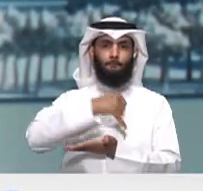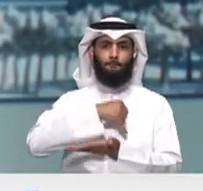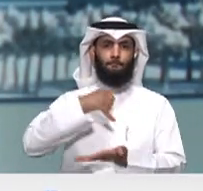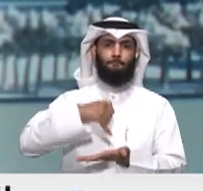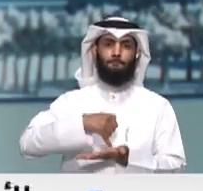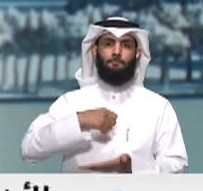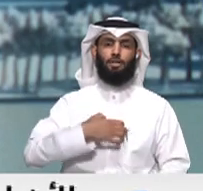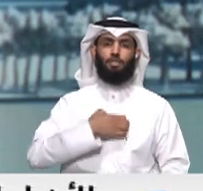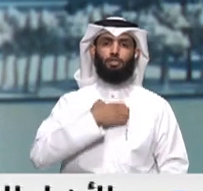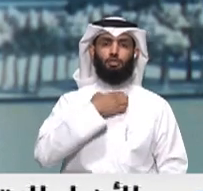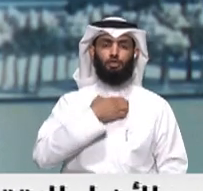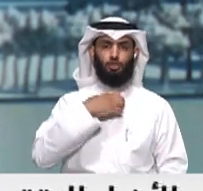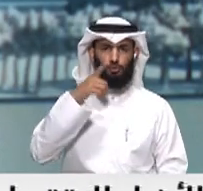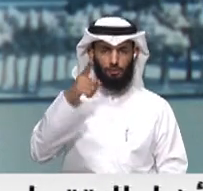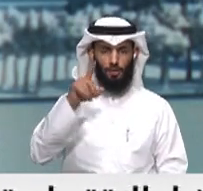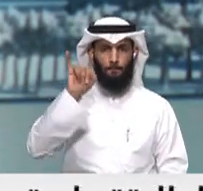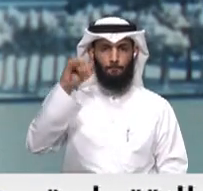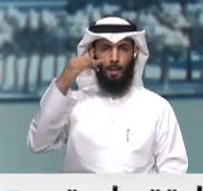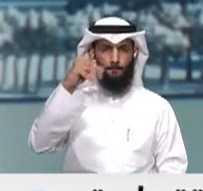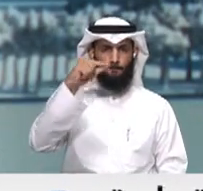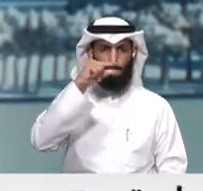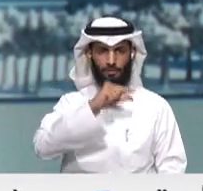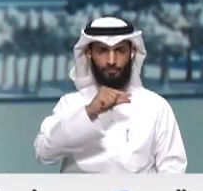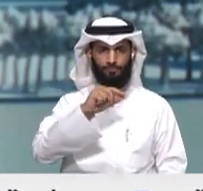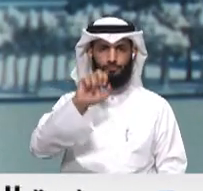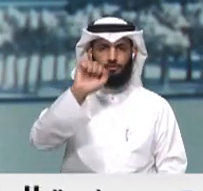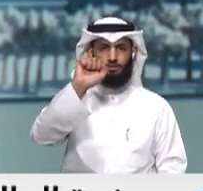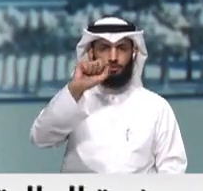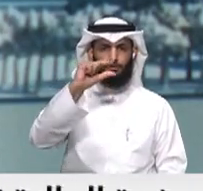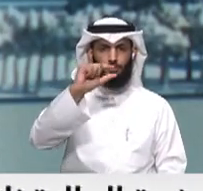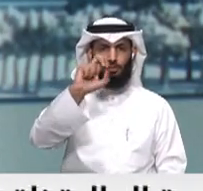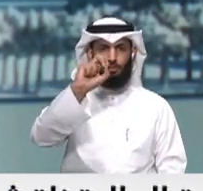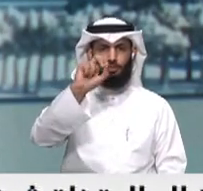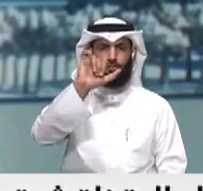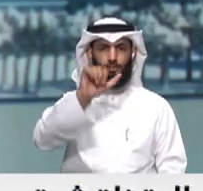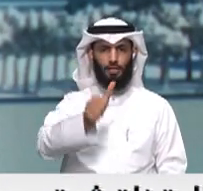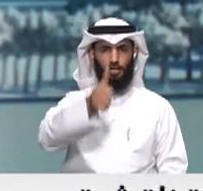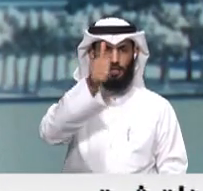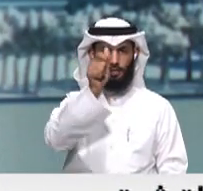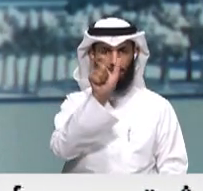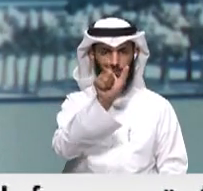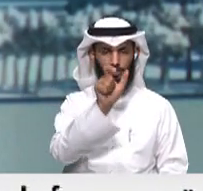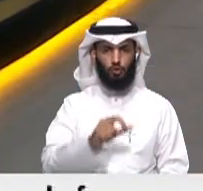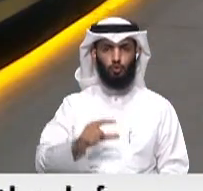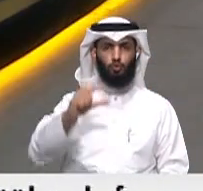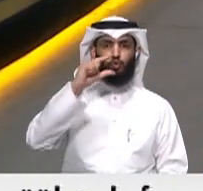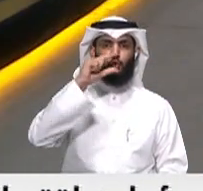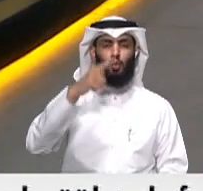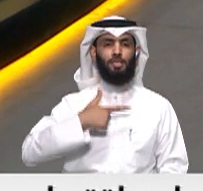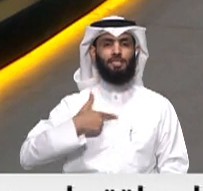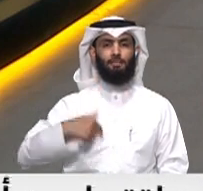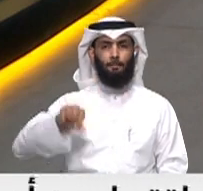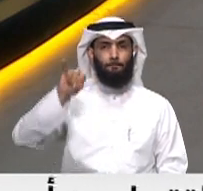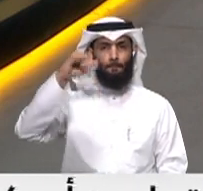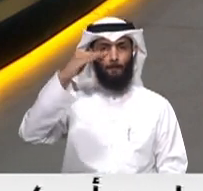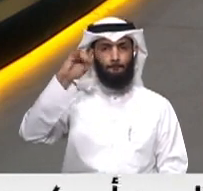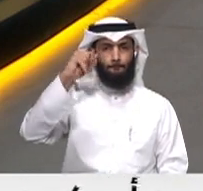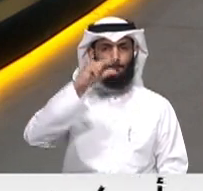للدراسات الإيرانية الدكتور محمد صدقيان. دكتور محمد، يعني بعد هذا